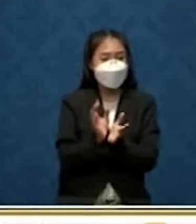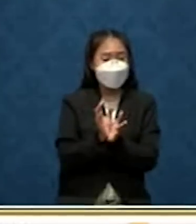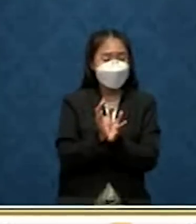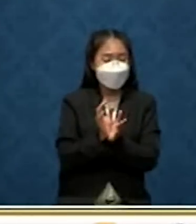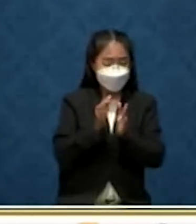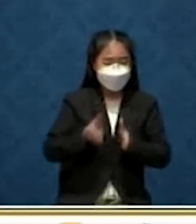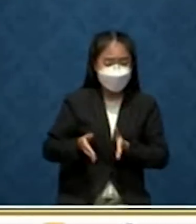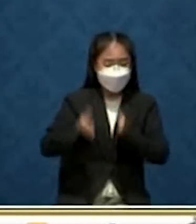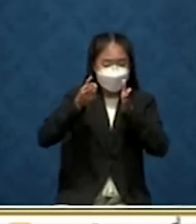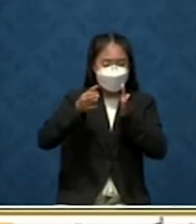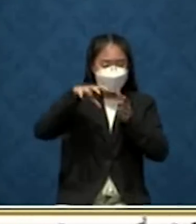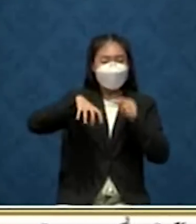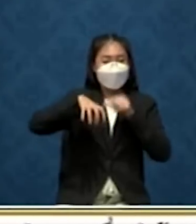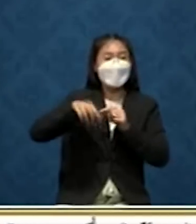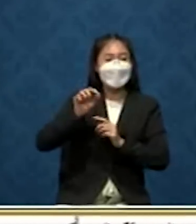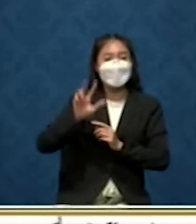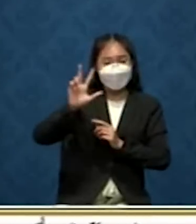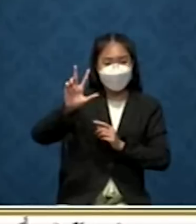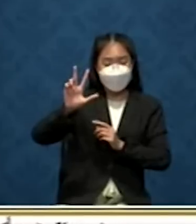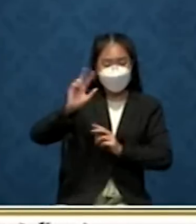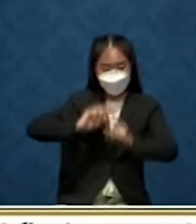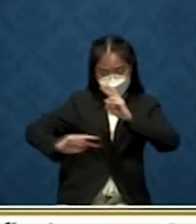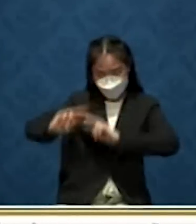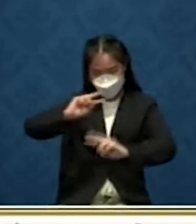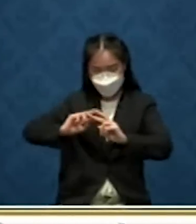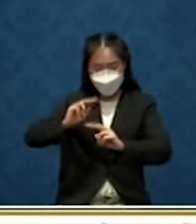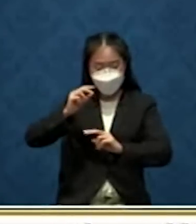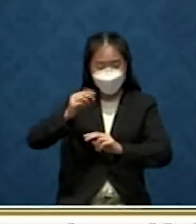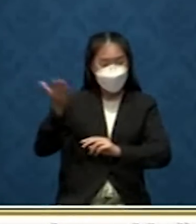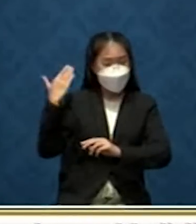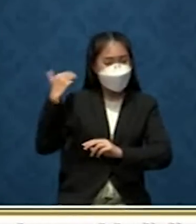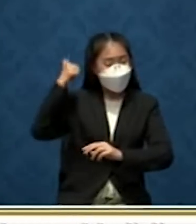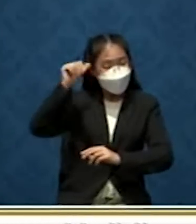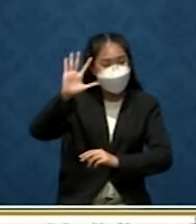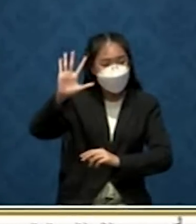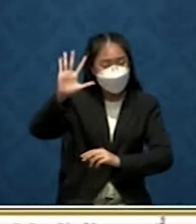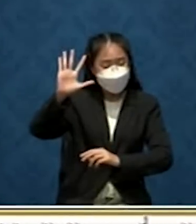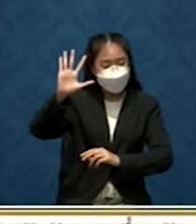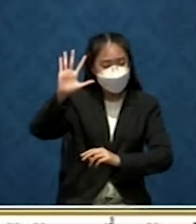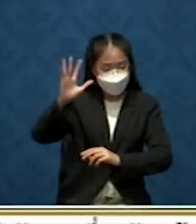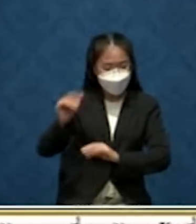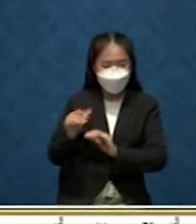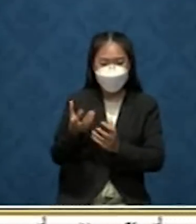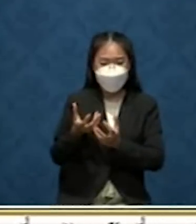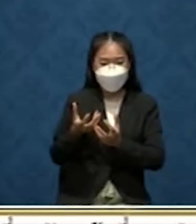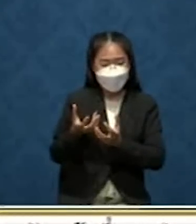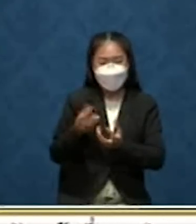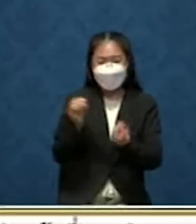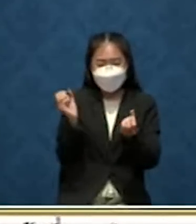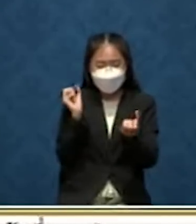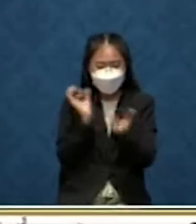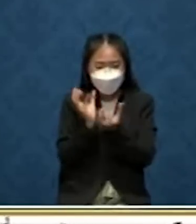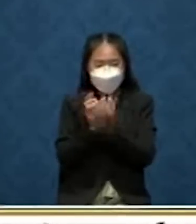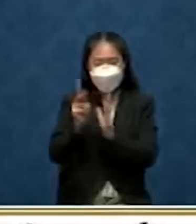คารหังที่สามเพิ่งมาค้นเอาอีกห้าวันให้หังเพื่อเวลาไ้เหือเฝือทจะย้ายหลกฐานหนีไปได้